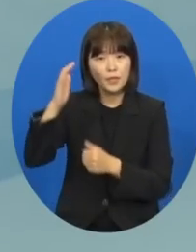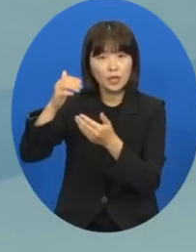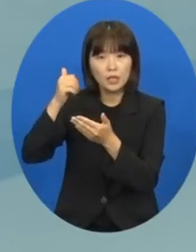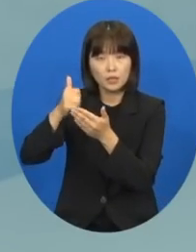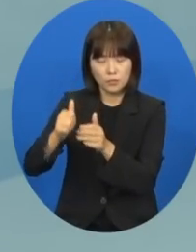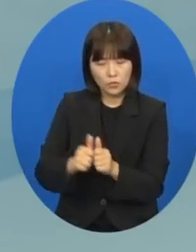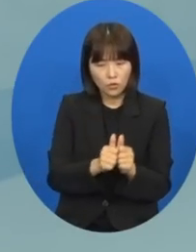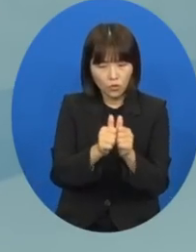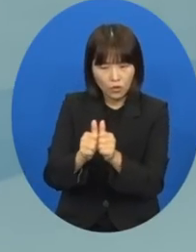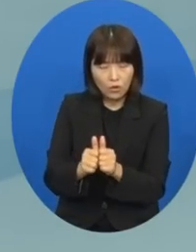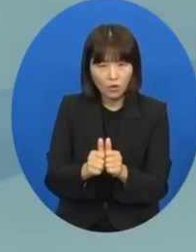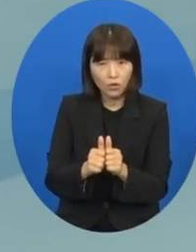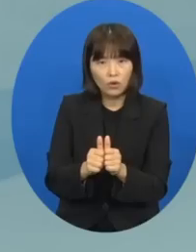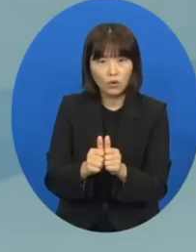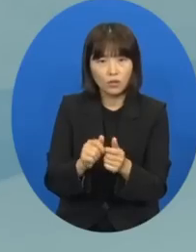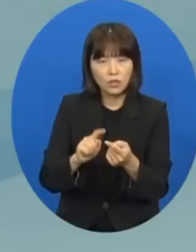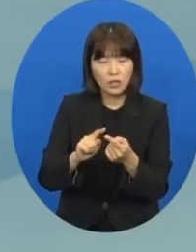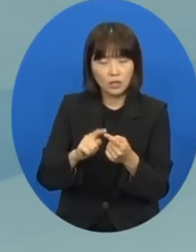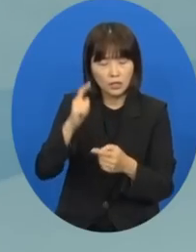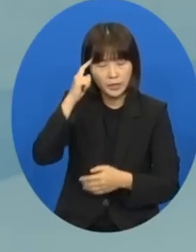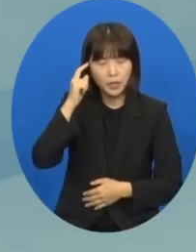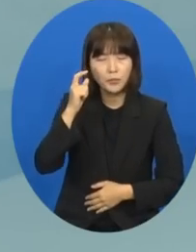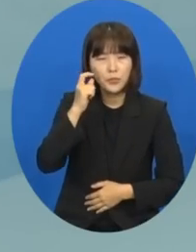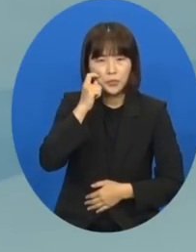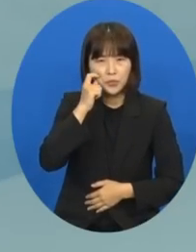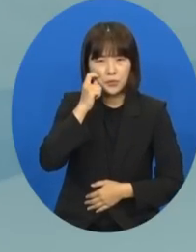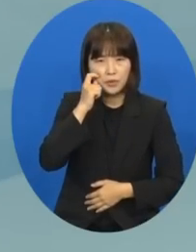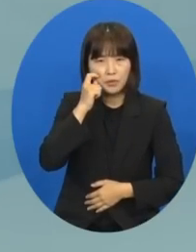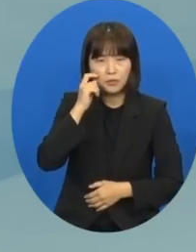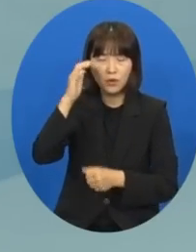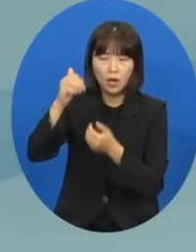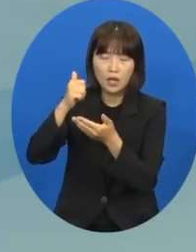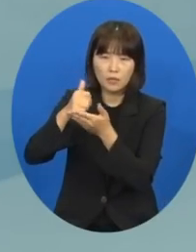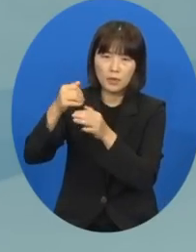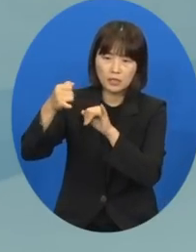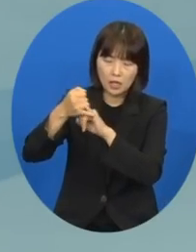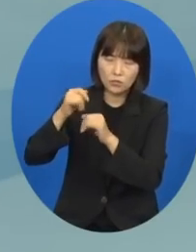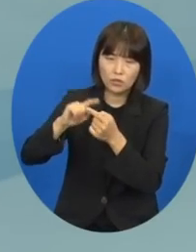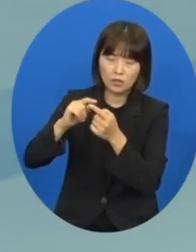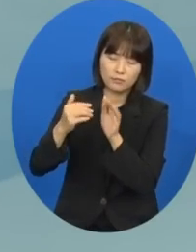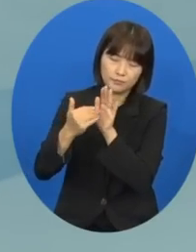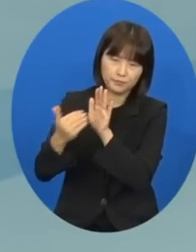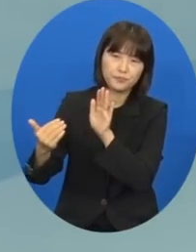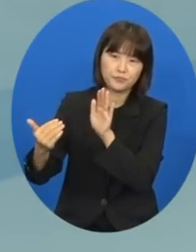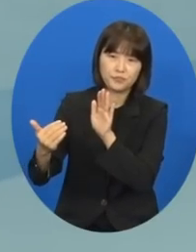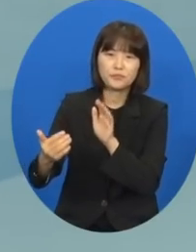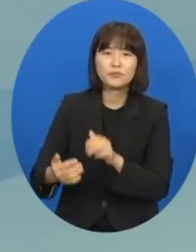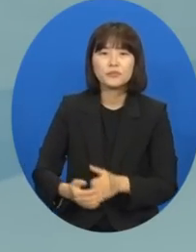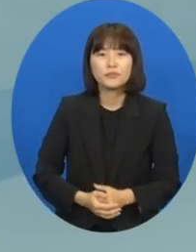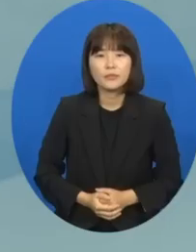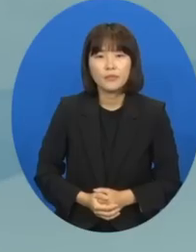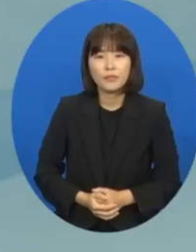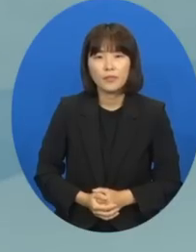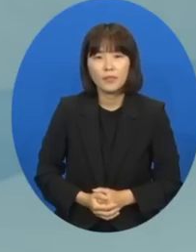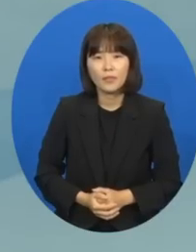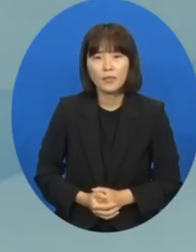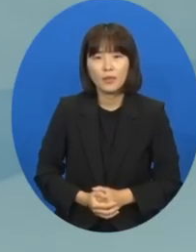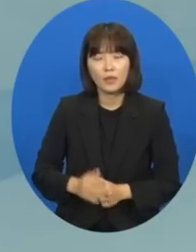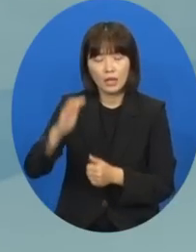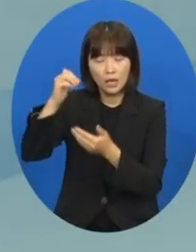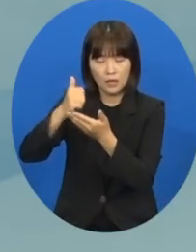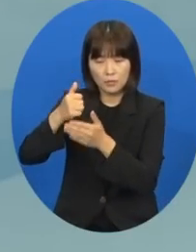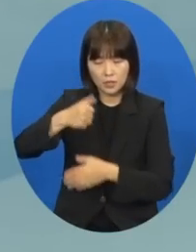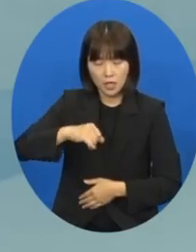줄로 여기고 간 것이 아닙니다. 하나님 약속을 그냥 거절을 한 것이죠. 사례는 하나님이 자녀를 주지 않는다고